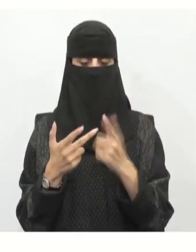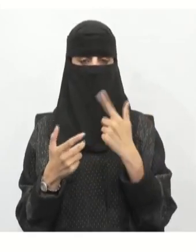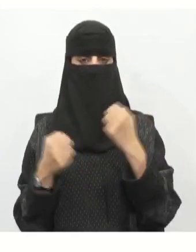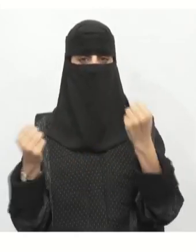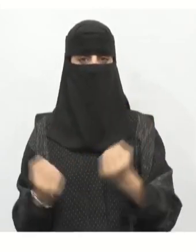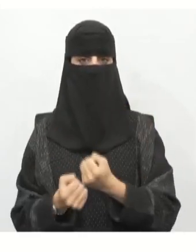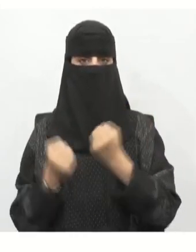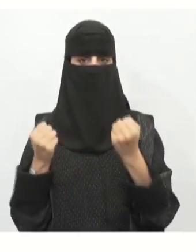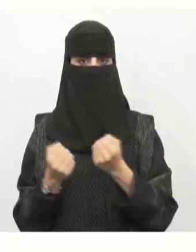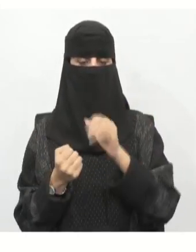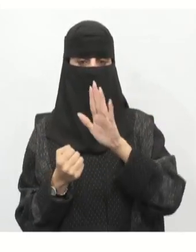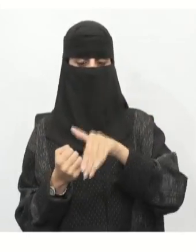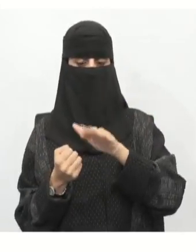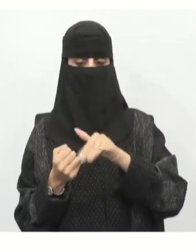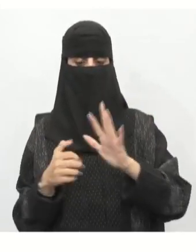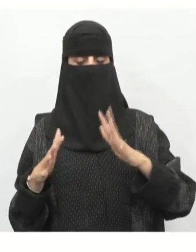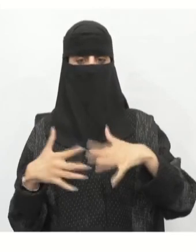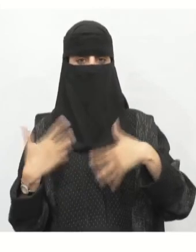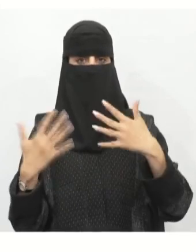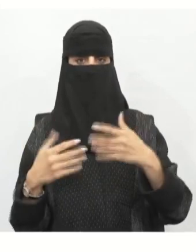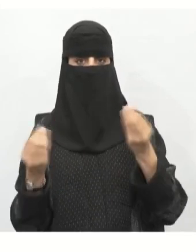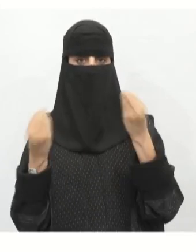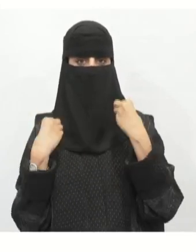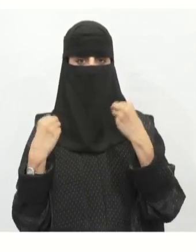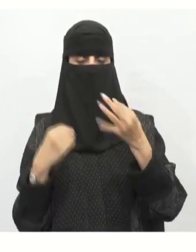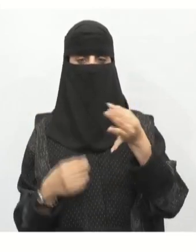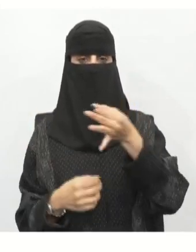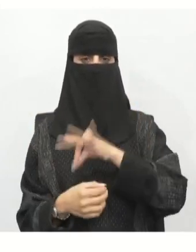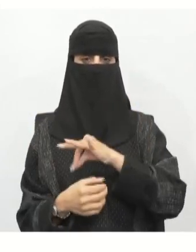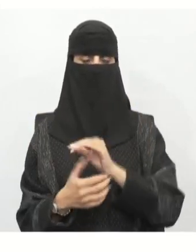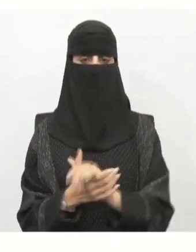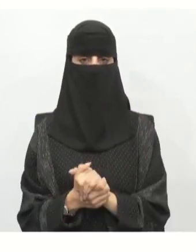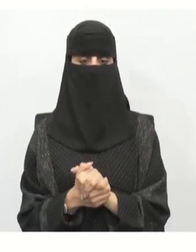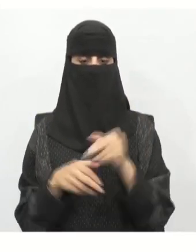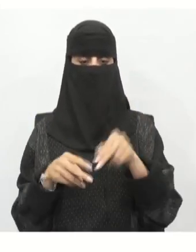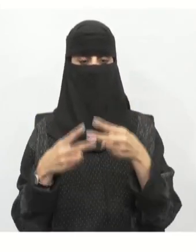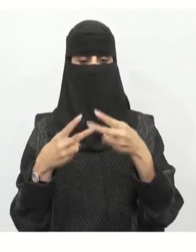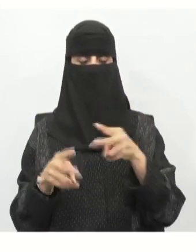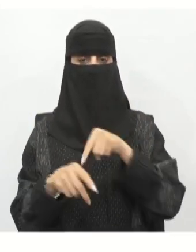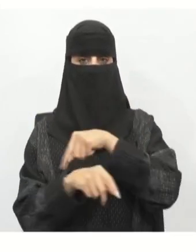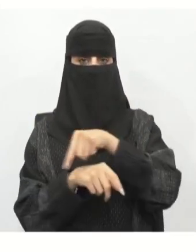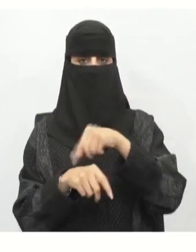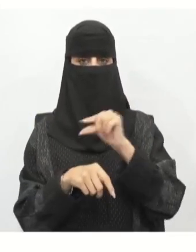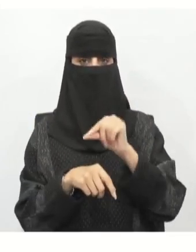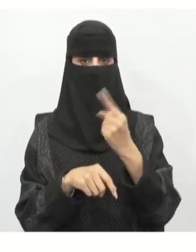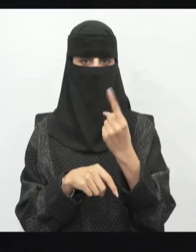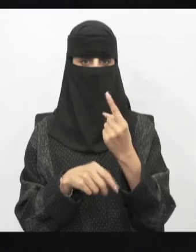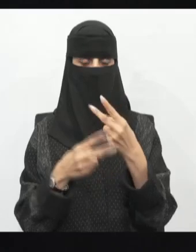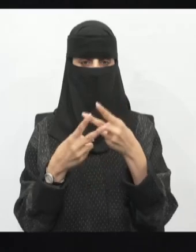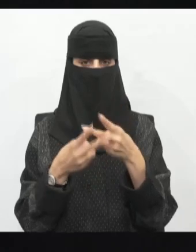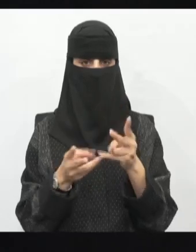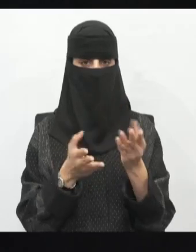فراغ والالعاب البدنيه المفيده نبدا الان بالحل نقوم